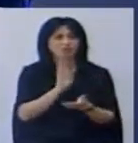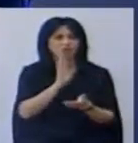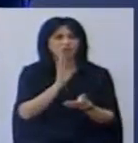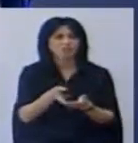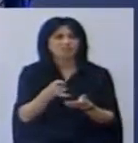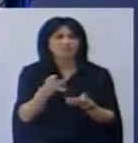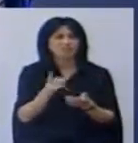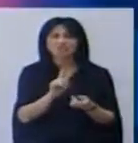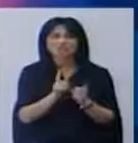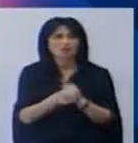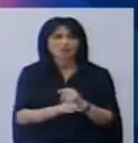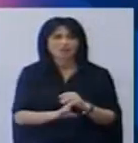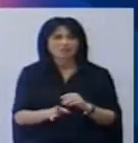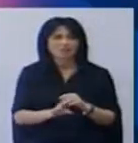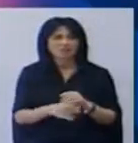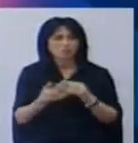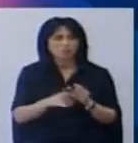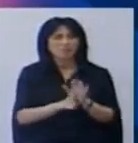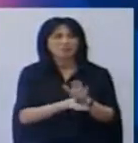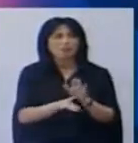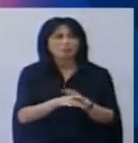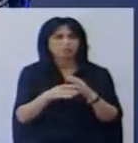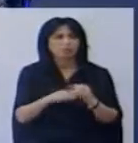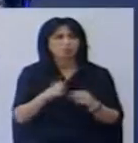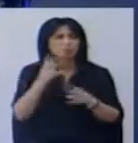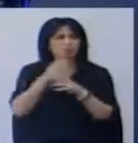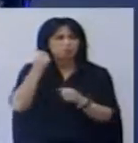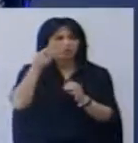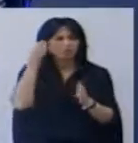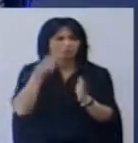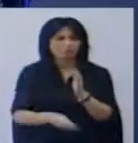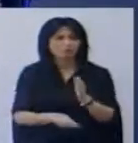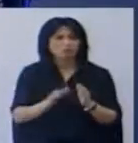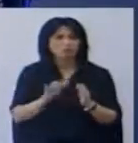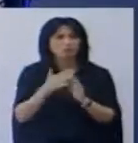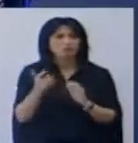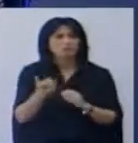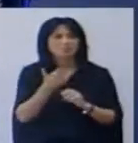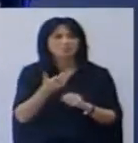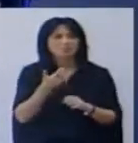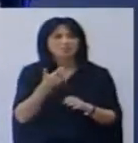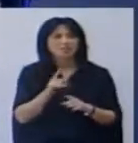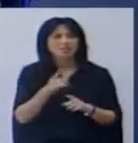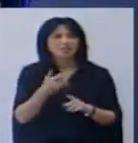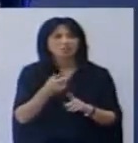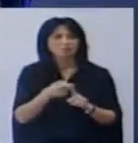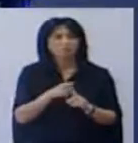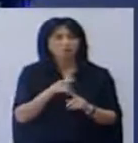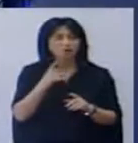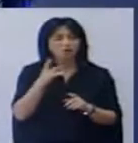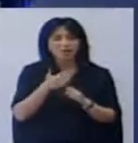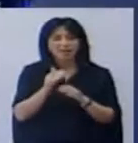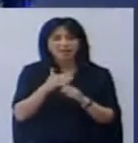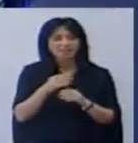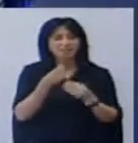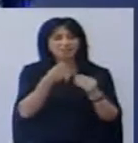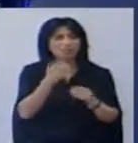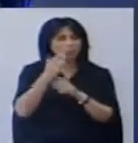არ შეიცვალა არაფერი, ზევ დაბომბილია. სერიოზულად არაფერი, გურია დაიჩაგრა და სოფლის მეურნეობის კრედიტებმა რატომღაც გურიამდე ვერ მიაღწია. აი